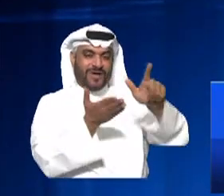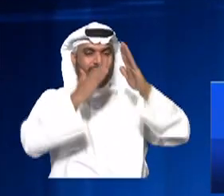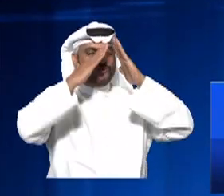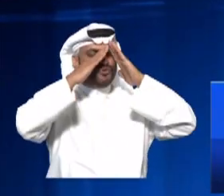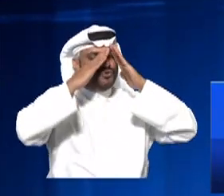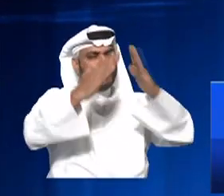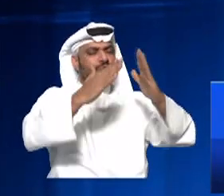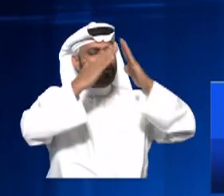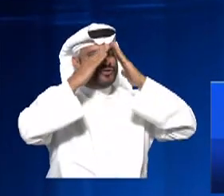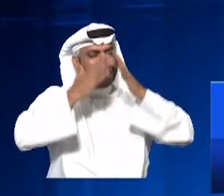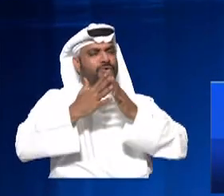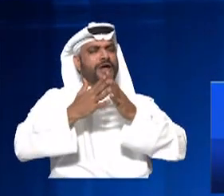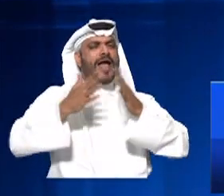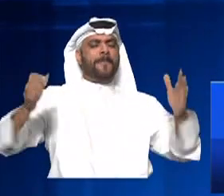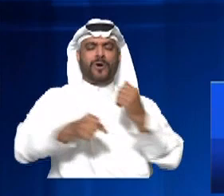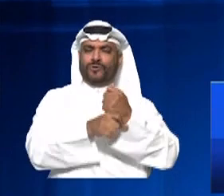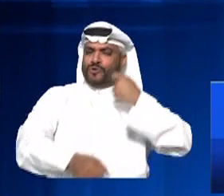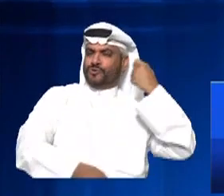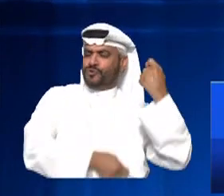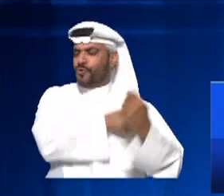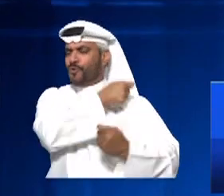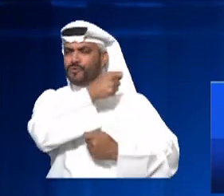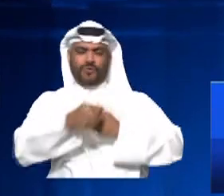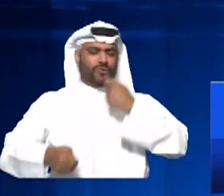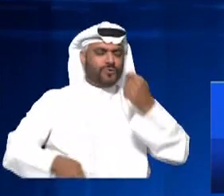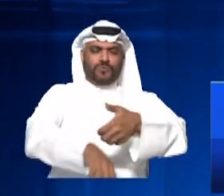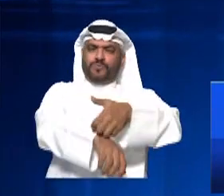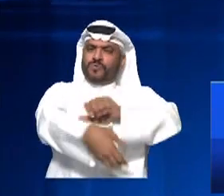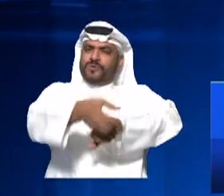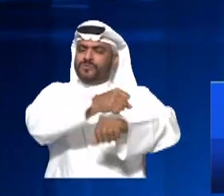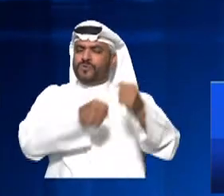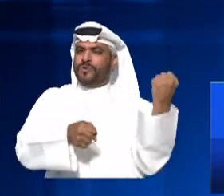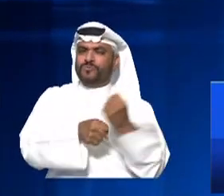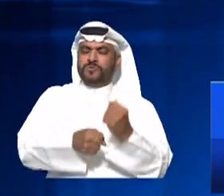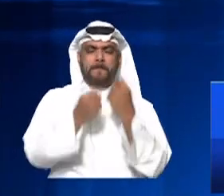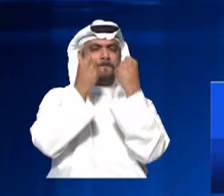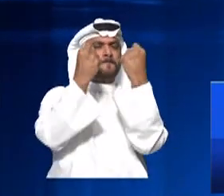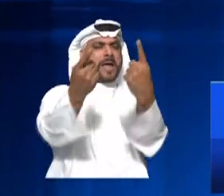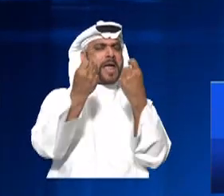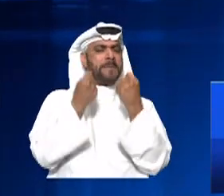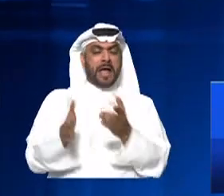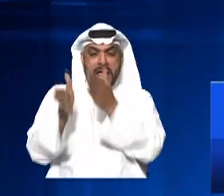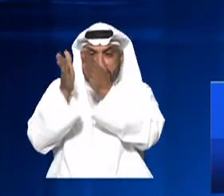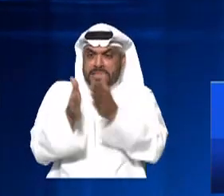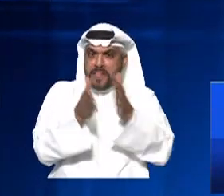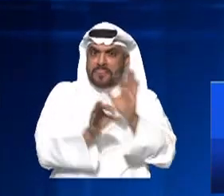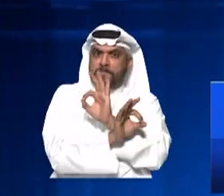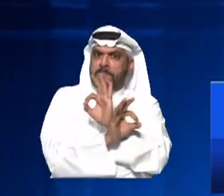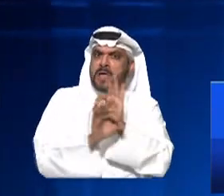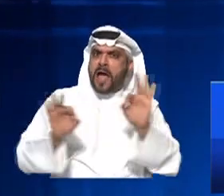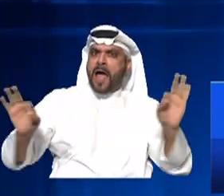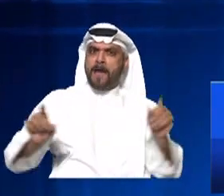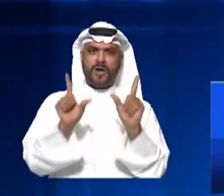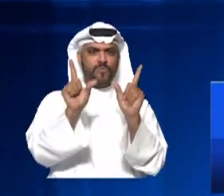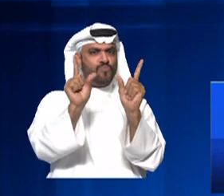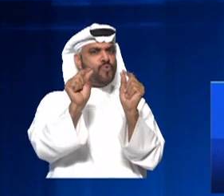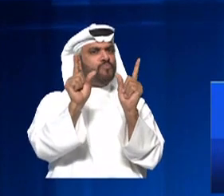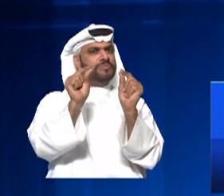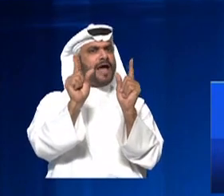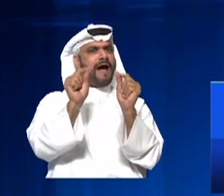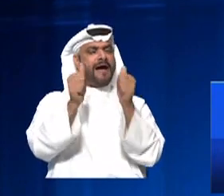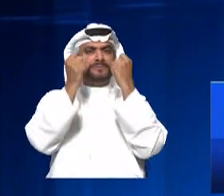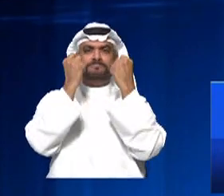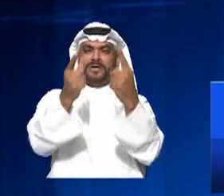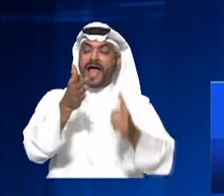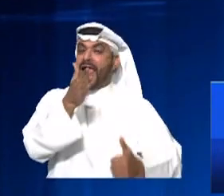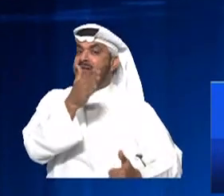بلغ الشكر على ما بذله سموه من جهود كبيرة توجت بتنظيم ومشاركة متميزة